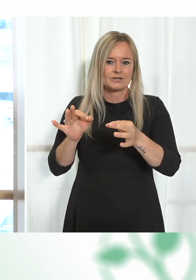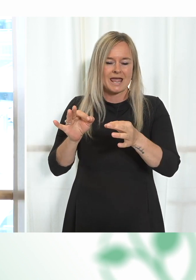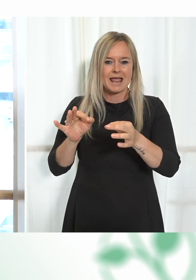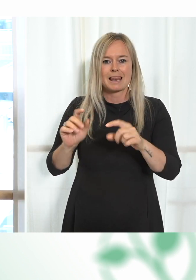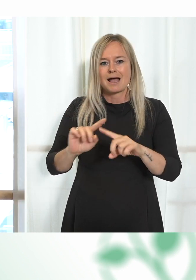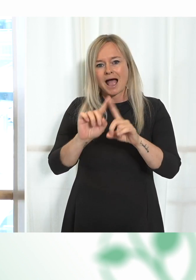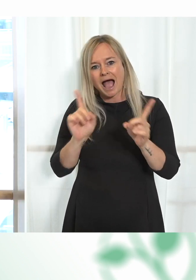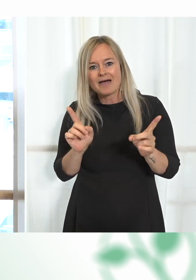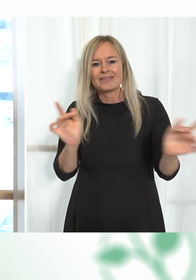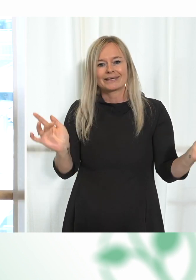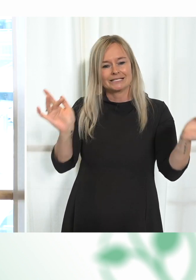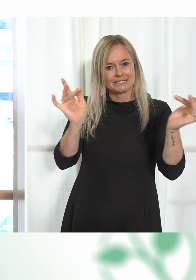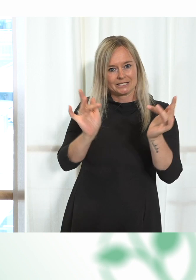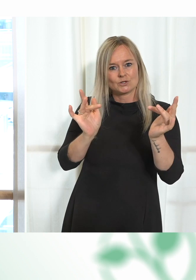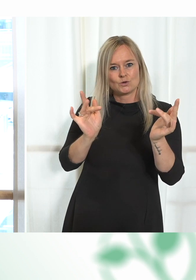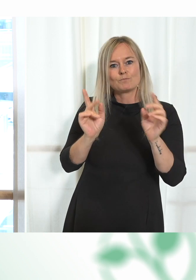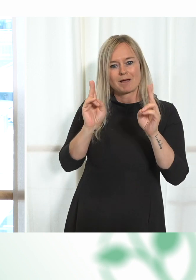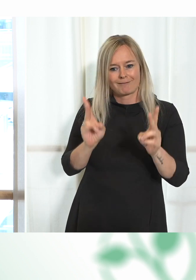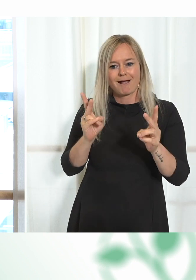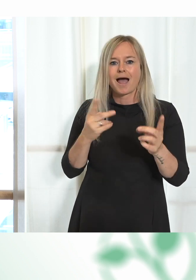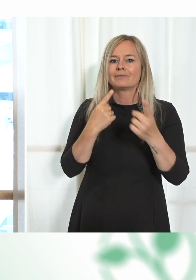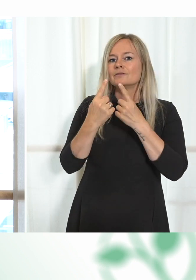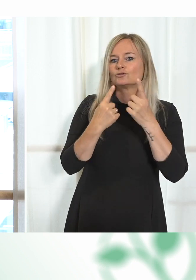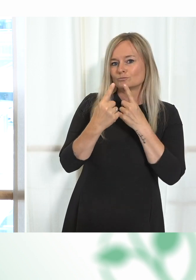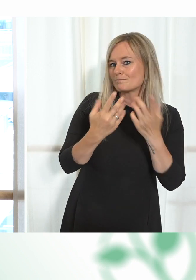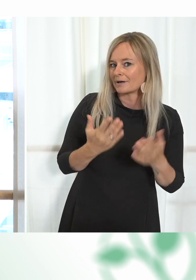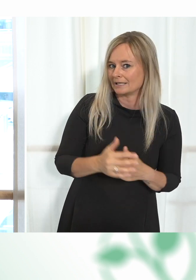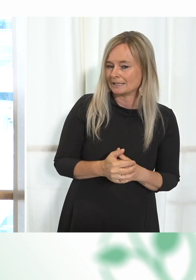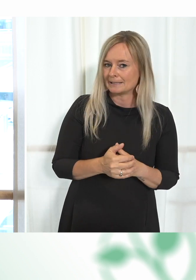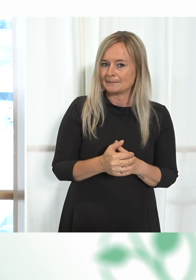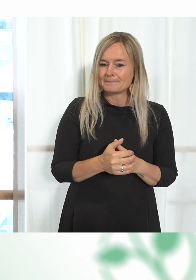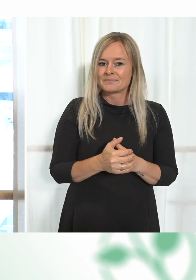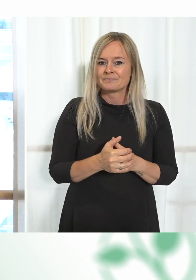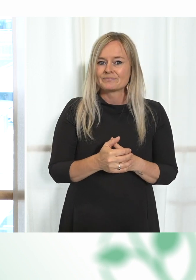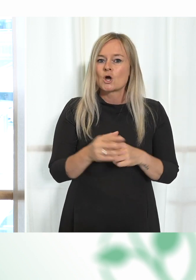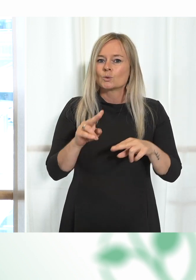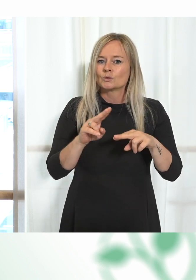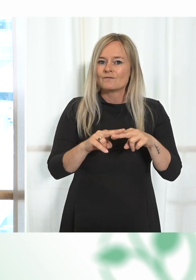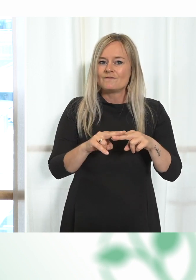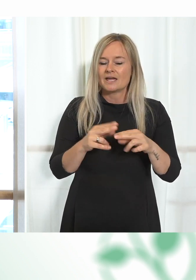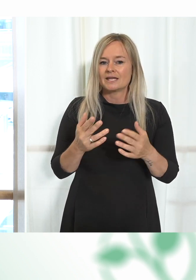gegenüber ausdrücken zu können. Und wenn man